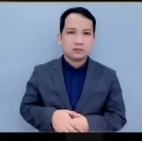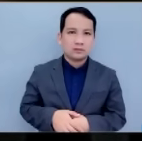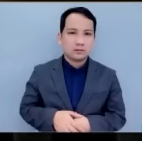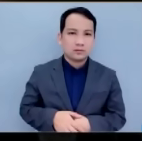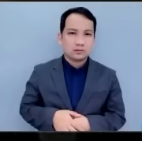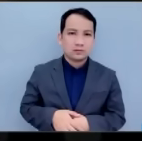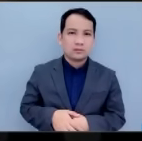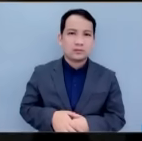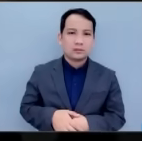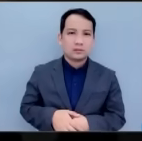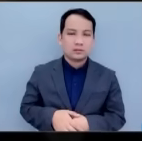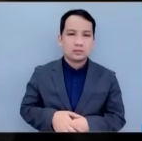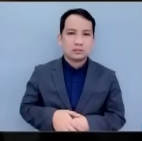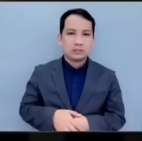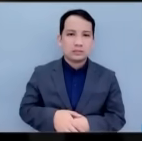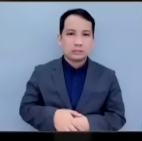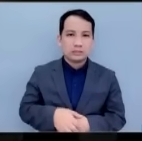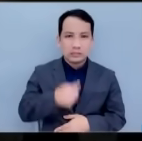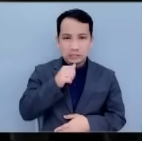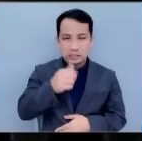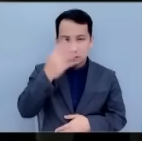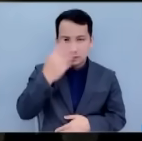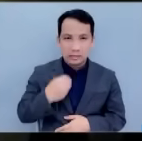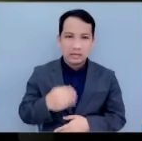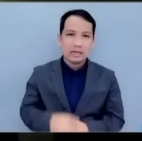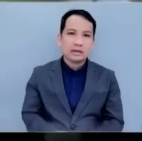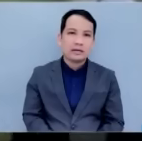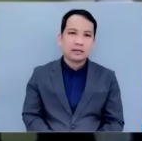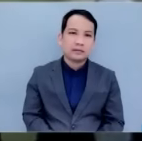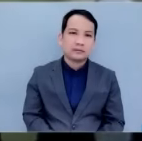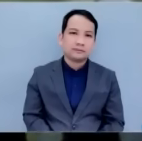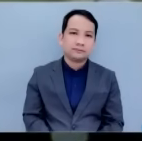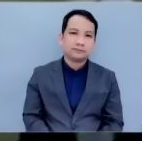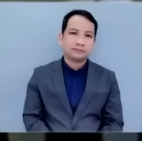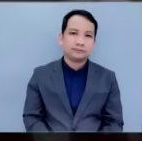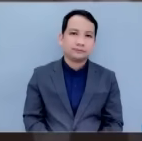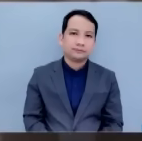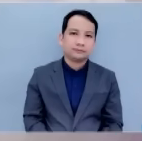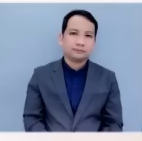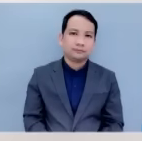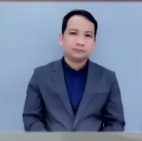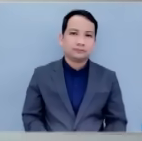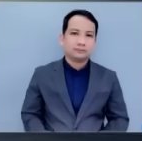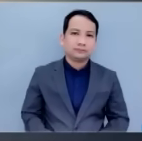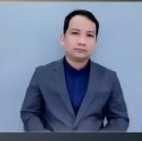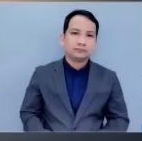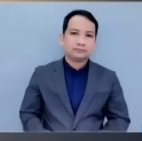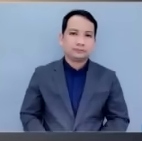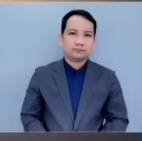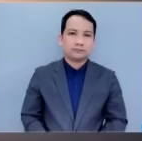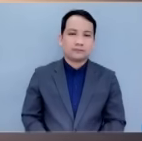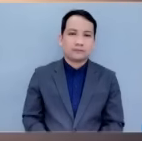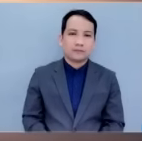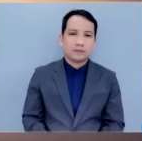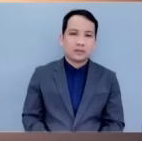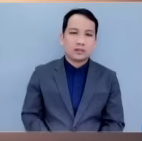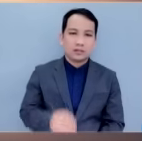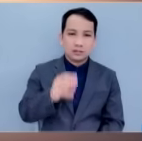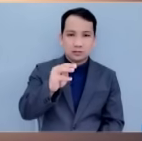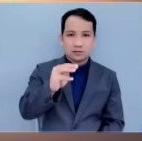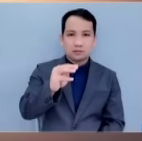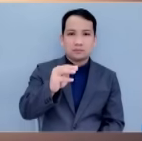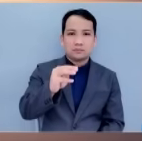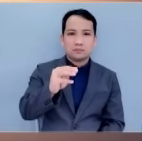Huwag ka mag-alala. Maayos din ang lahat. Mary Jane Guck o mas